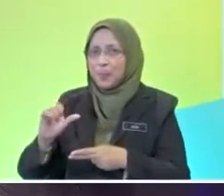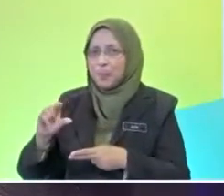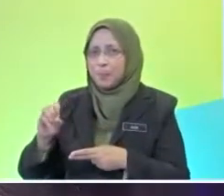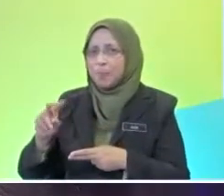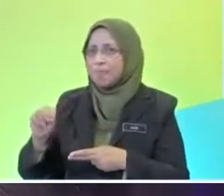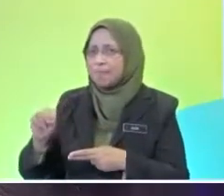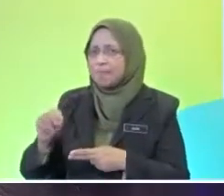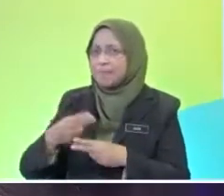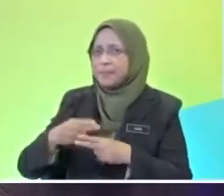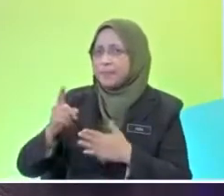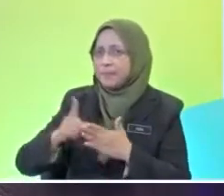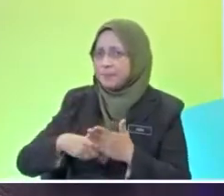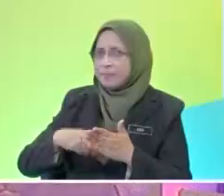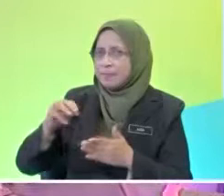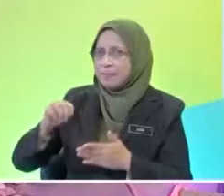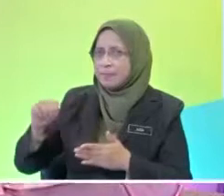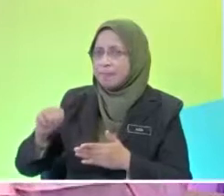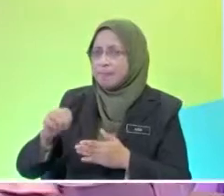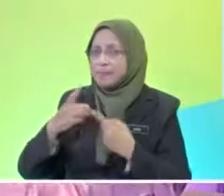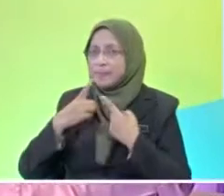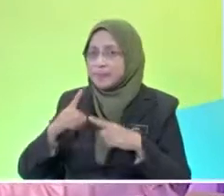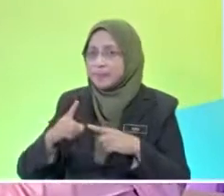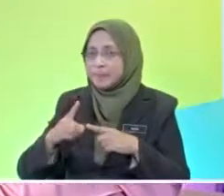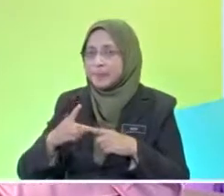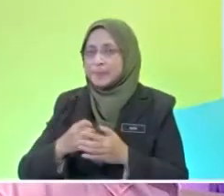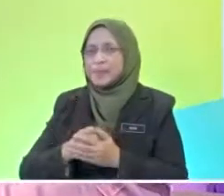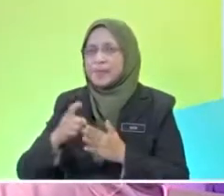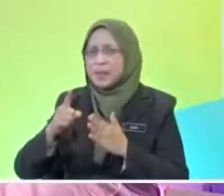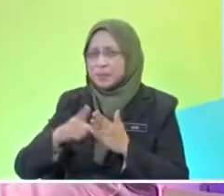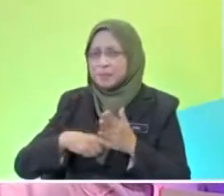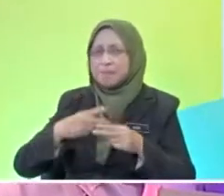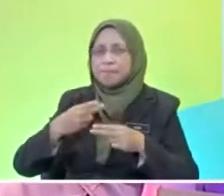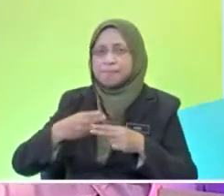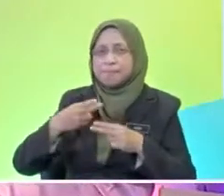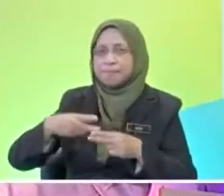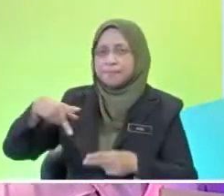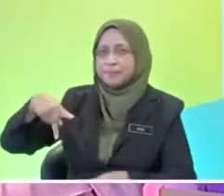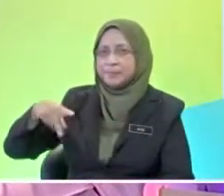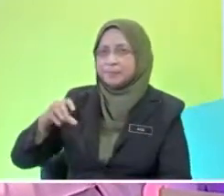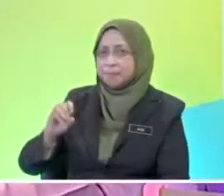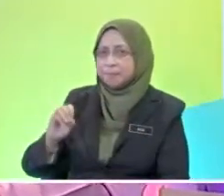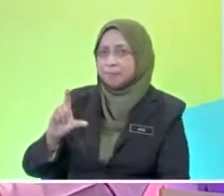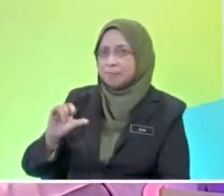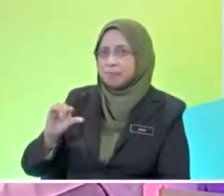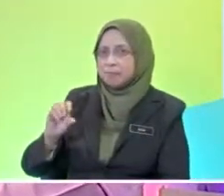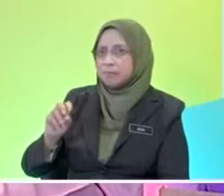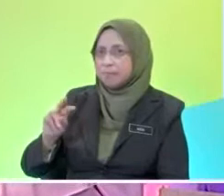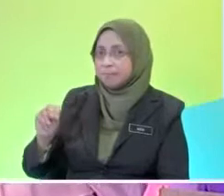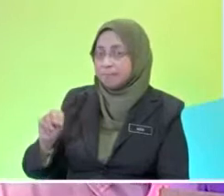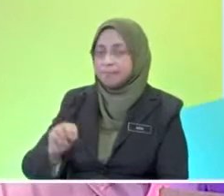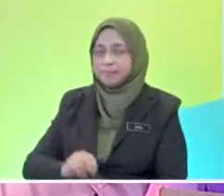Mungkin rakan-rakan kita, murid-murid di atas talian kita boleh bantu saya apa namanya poligon yang ada tertera